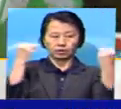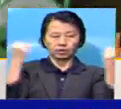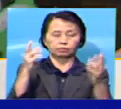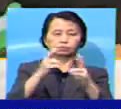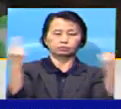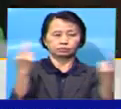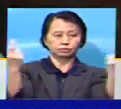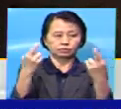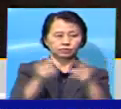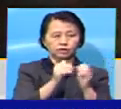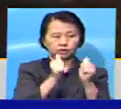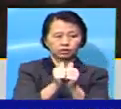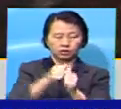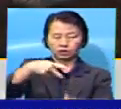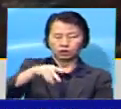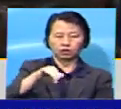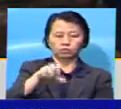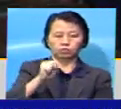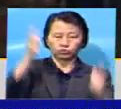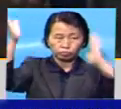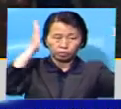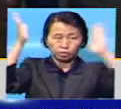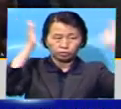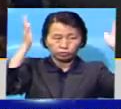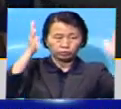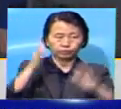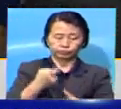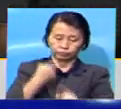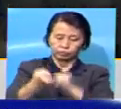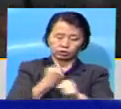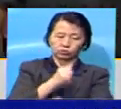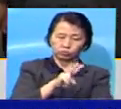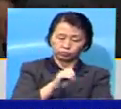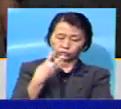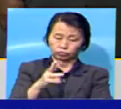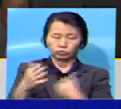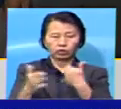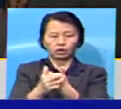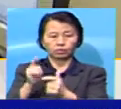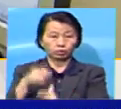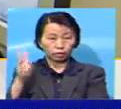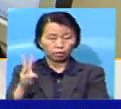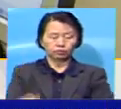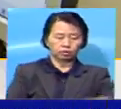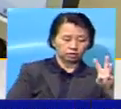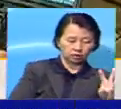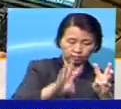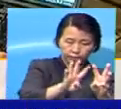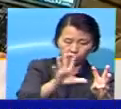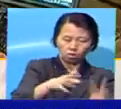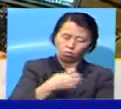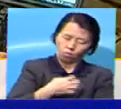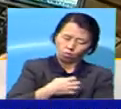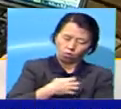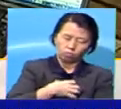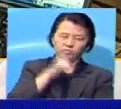sambutan Aidilfitri bersama Pos Malaysia di Ibu Negara. Dari tahun 2016 hingga Jun lalu, sebanyak 645 aduan